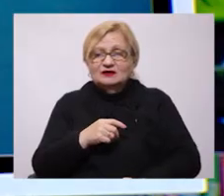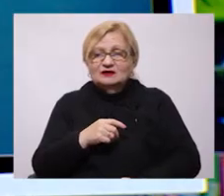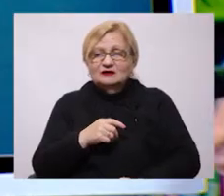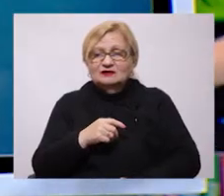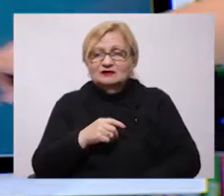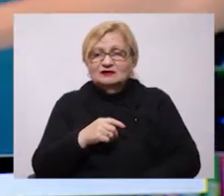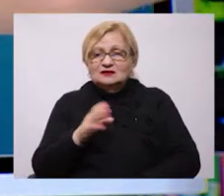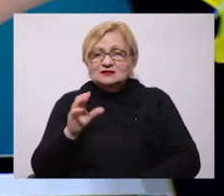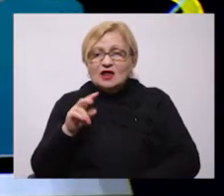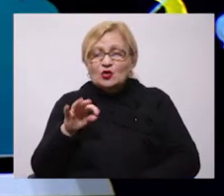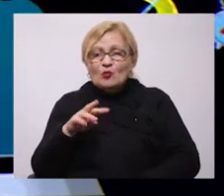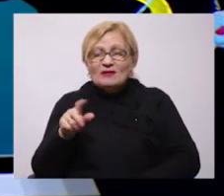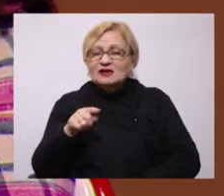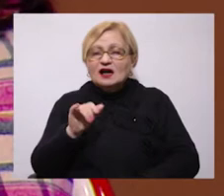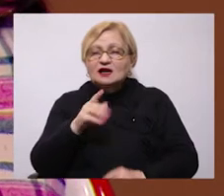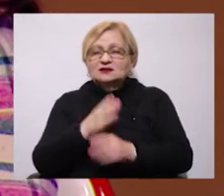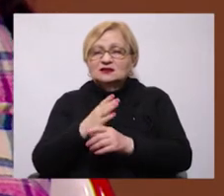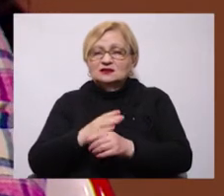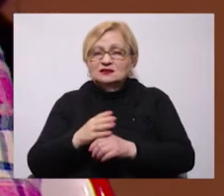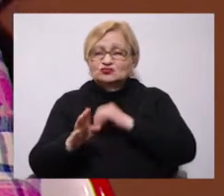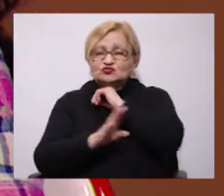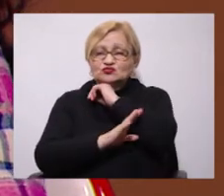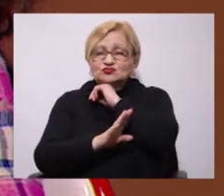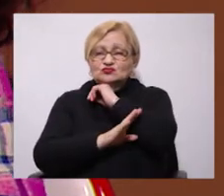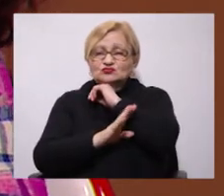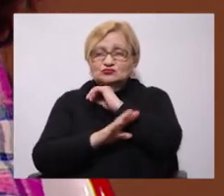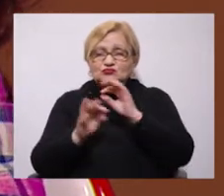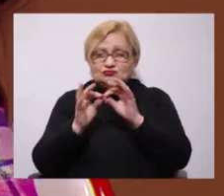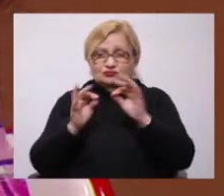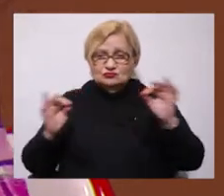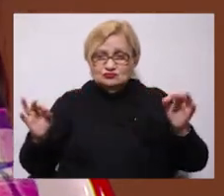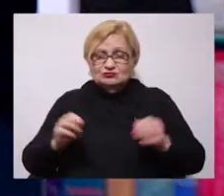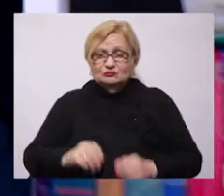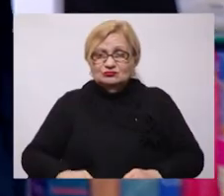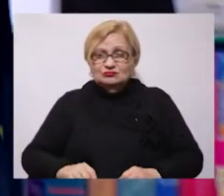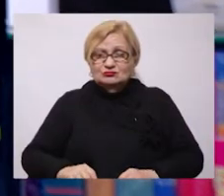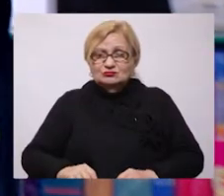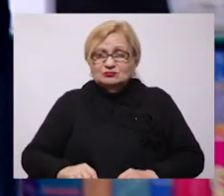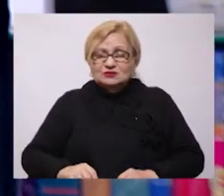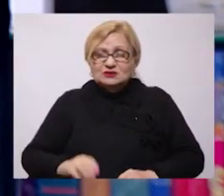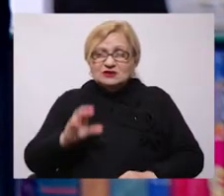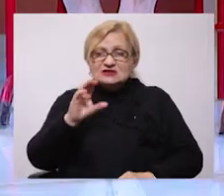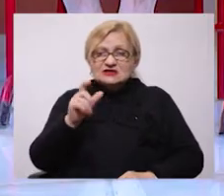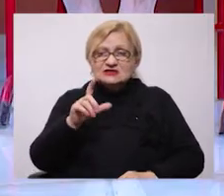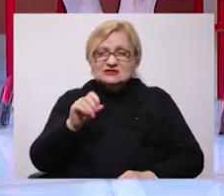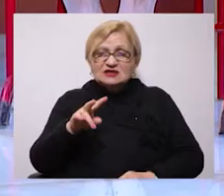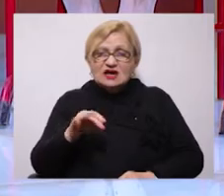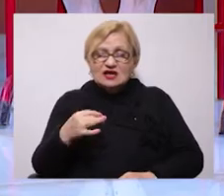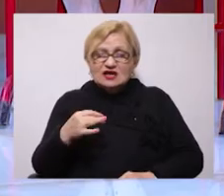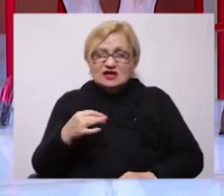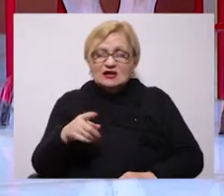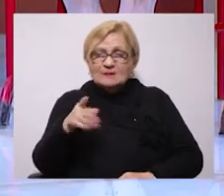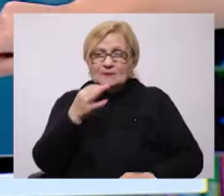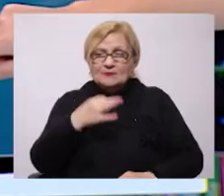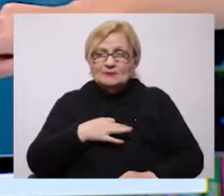სალომე, ნახე. აი აქ რა გვაქვს? ჯოხი. ჯოხი და ლუკა. ჯოხი. სესილი, ბოდიში. ლუკა მოკვე